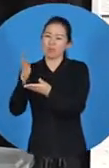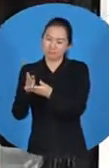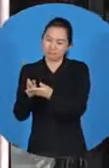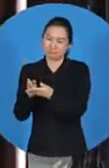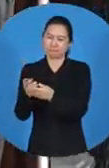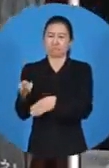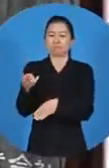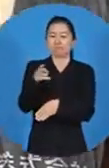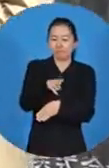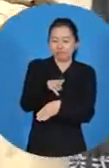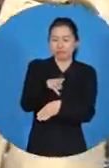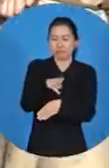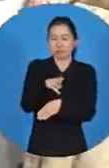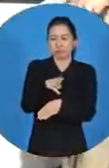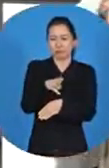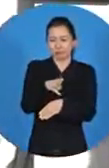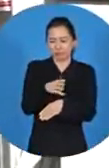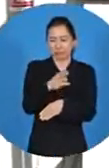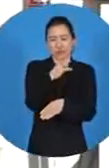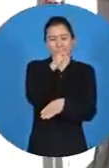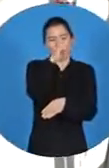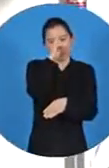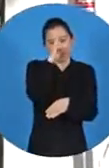め業態転換。